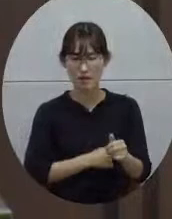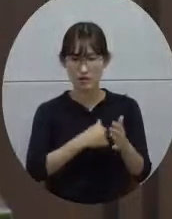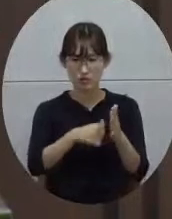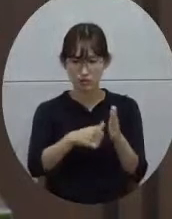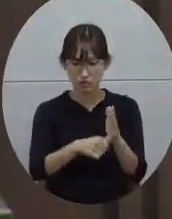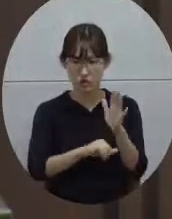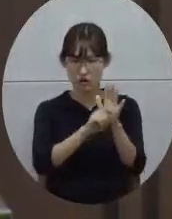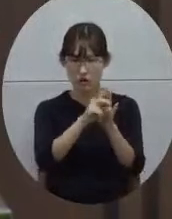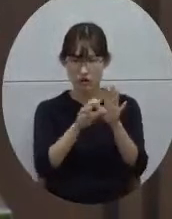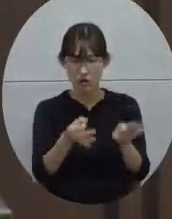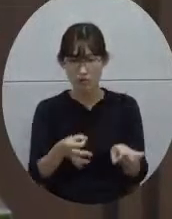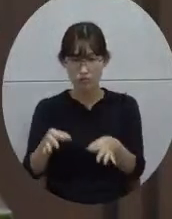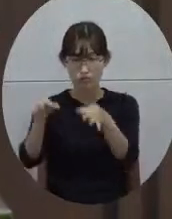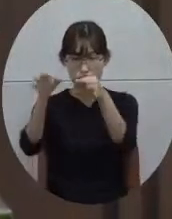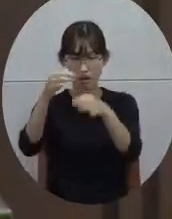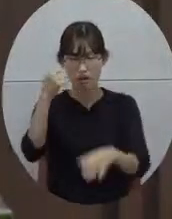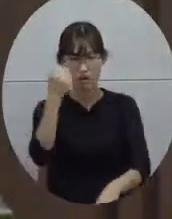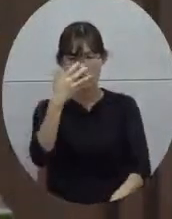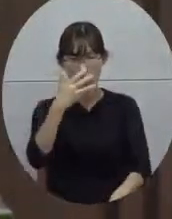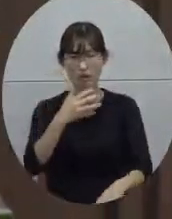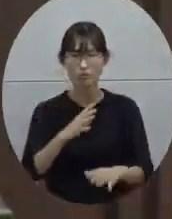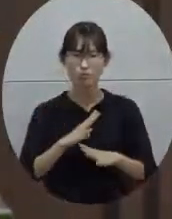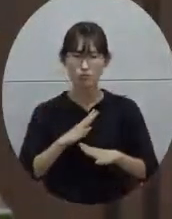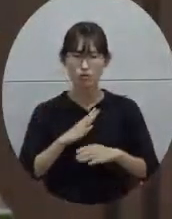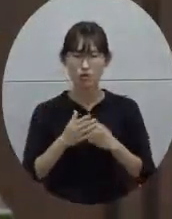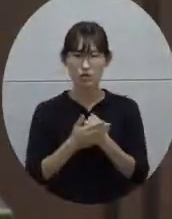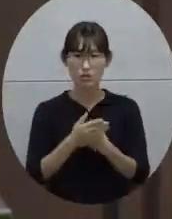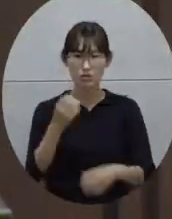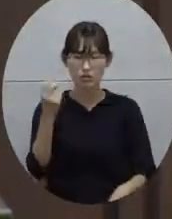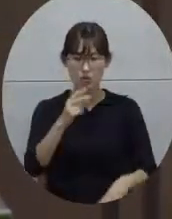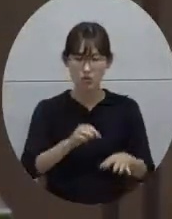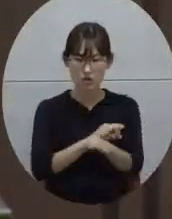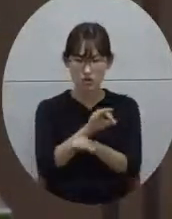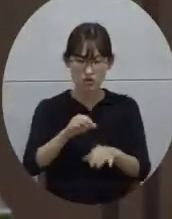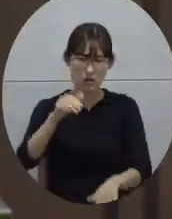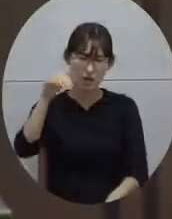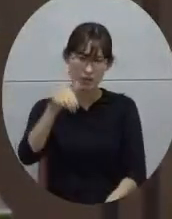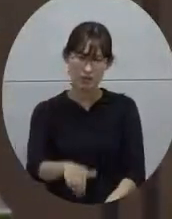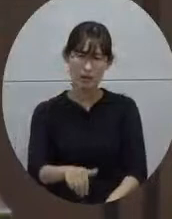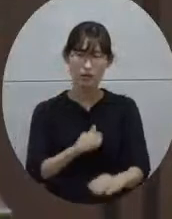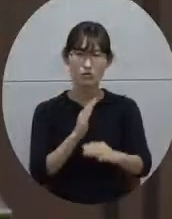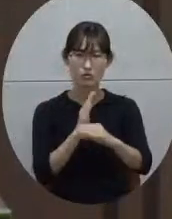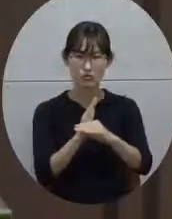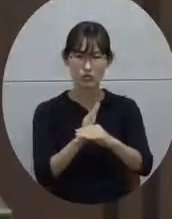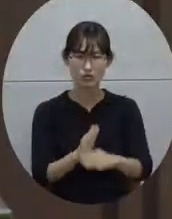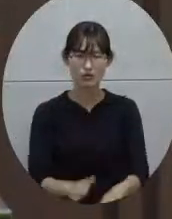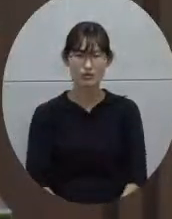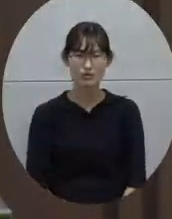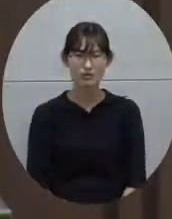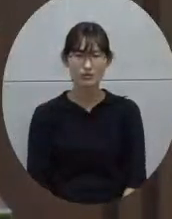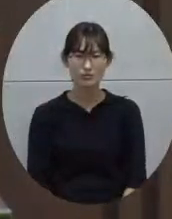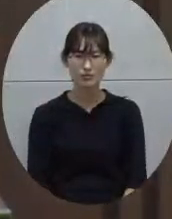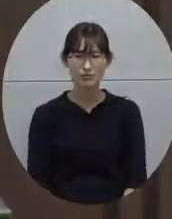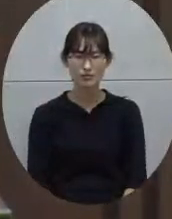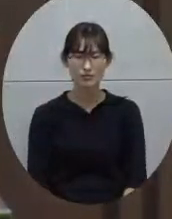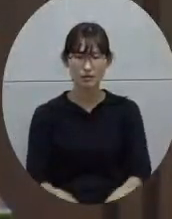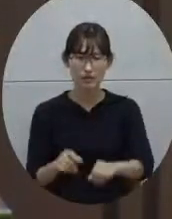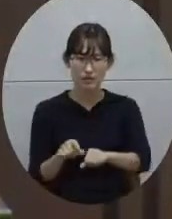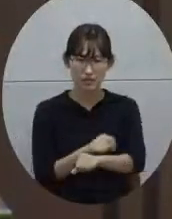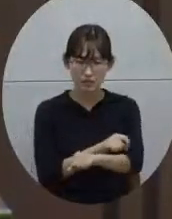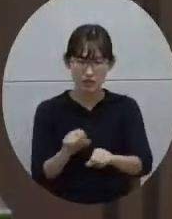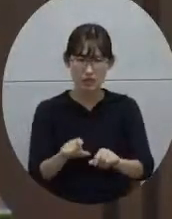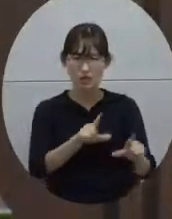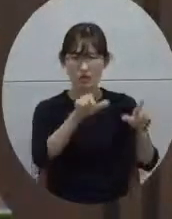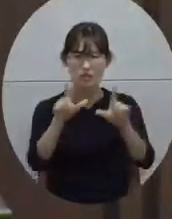모르고 오르고 있고 주가와 경기는 바닥을 향하고 있습니다. 특히 생활